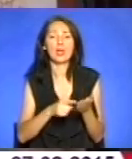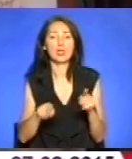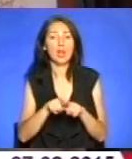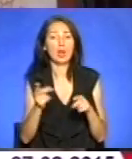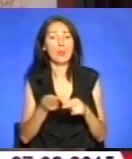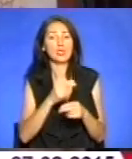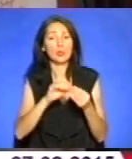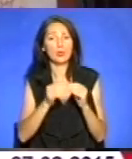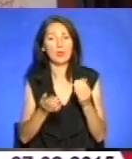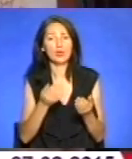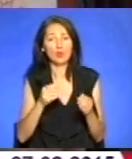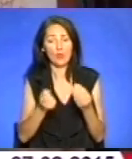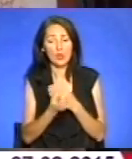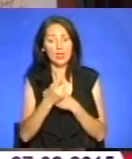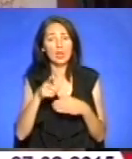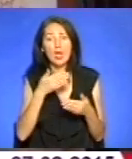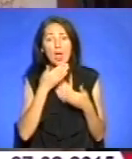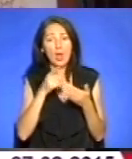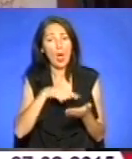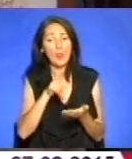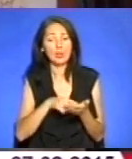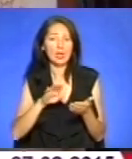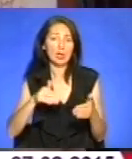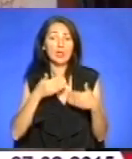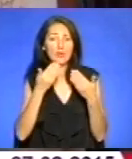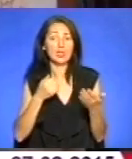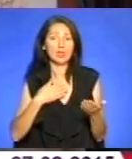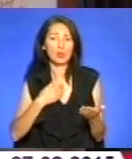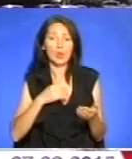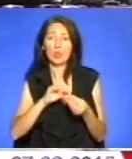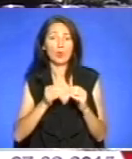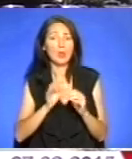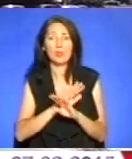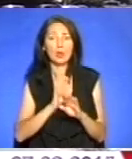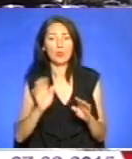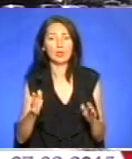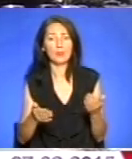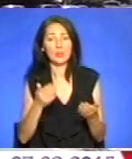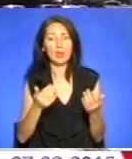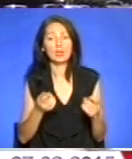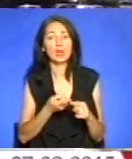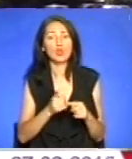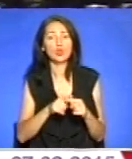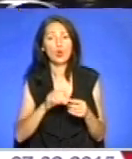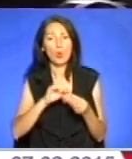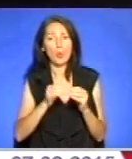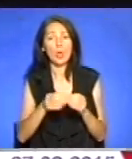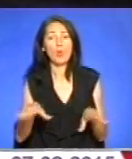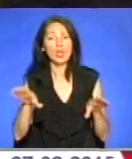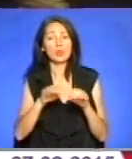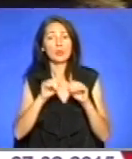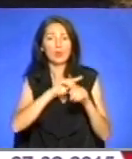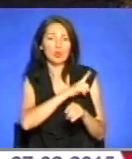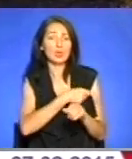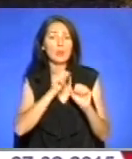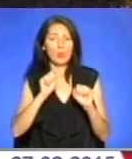виникли б такі питання, хай звертаються до мене, проблем не буде, я впевнена. Навіть якщо цю проблему спільними зусиллями